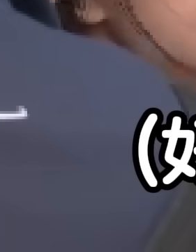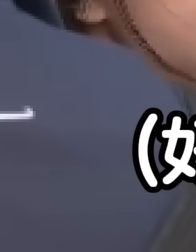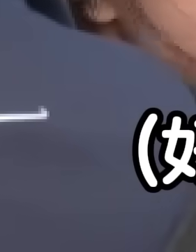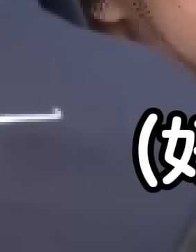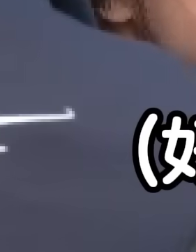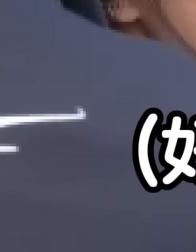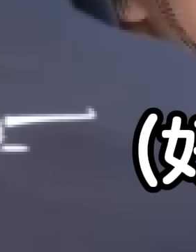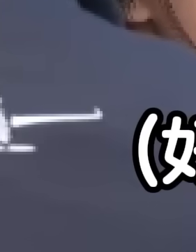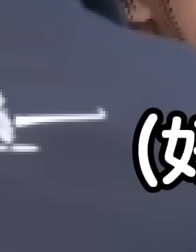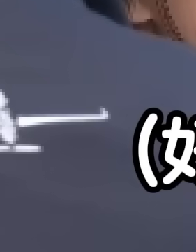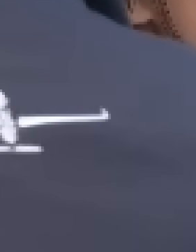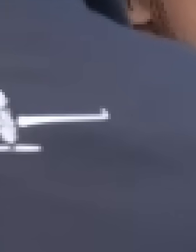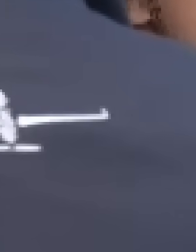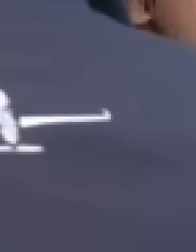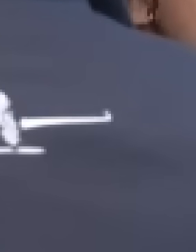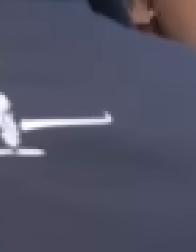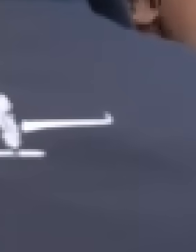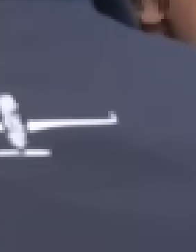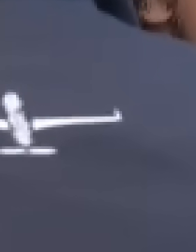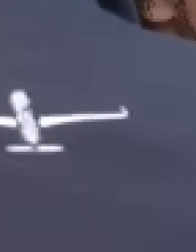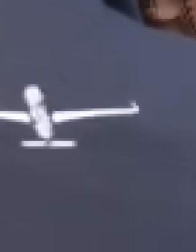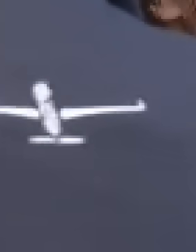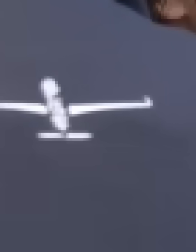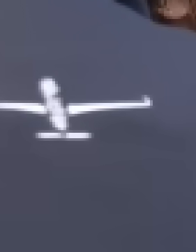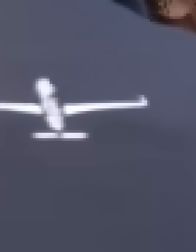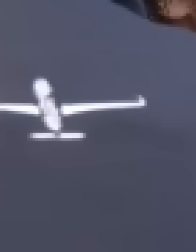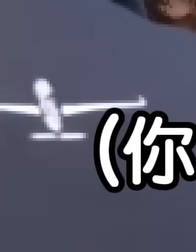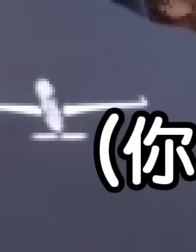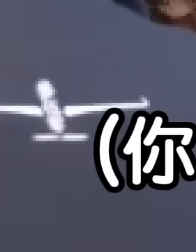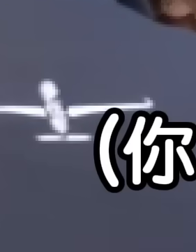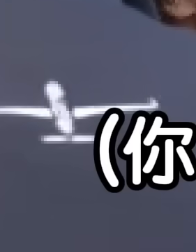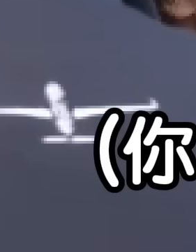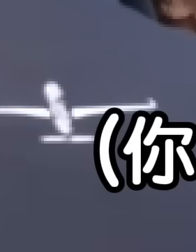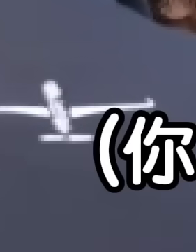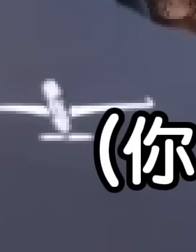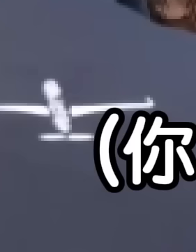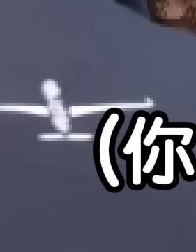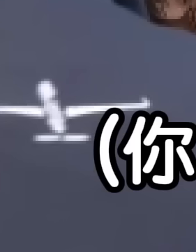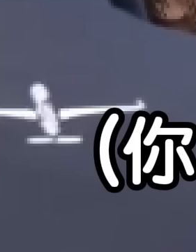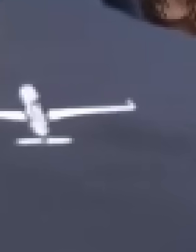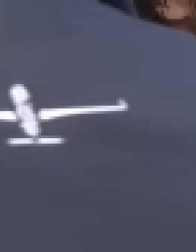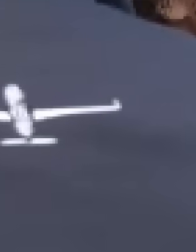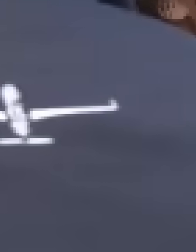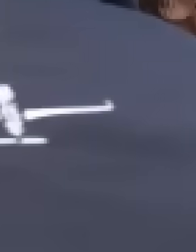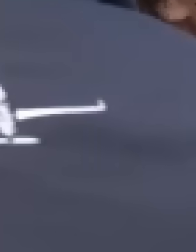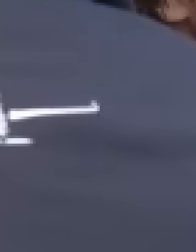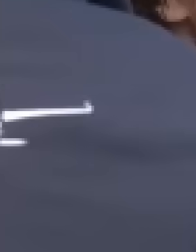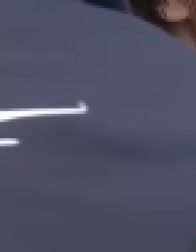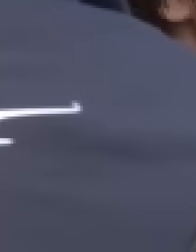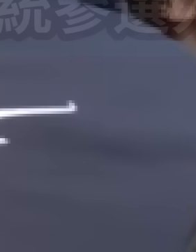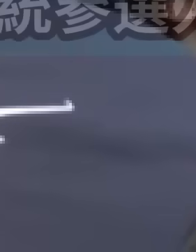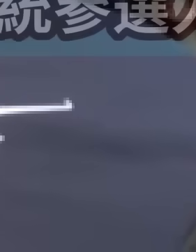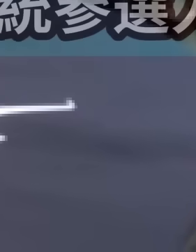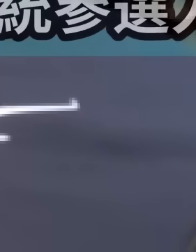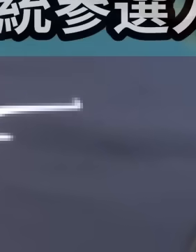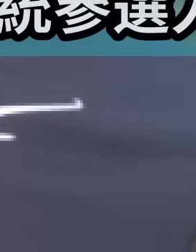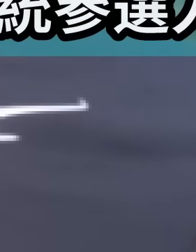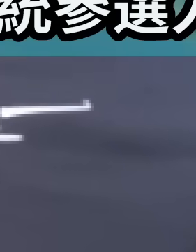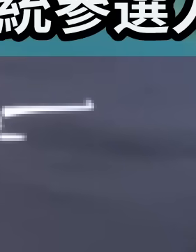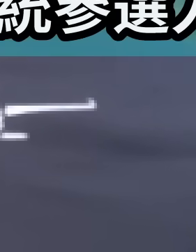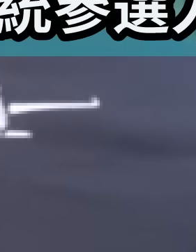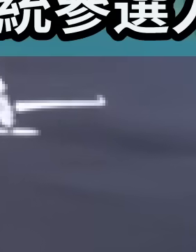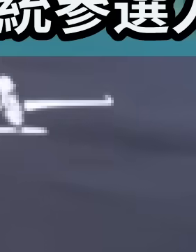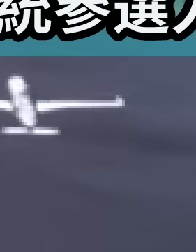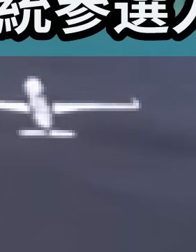好像都没有要理他的意思，而且你好像也有说，就是因为高端你才开始对民进党恶言相向。 啊，我